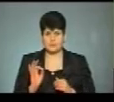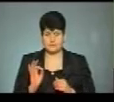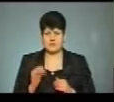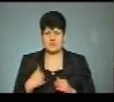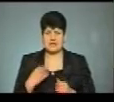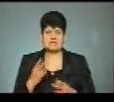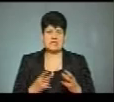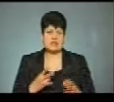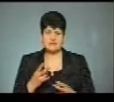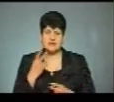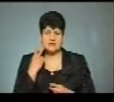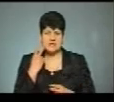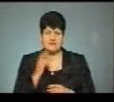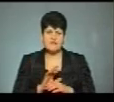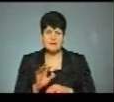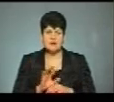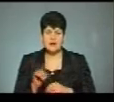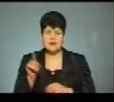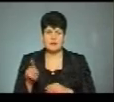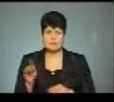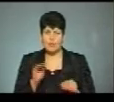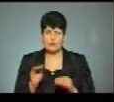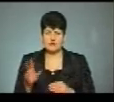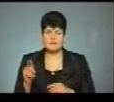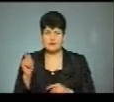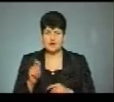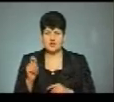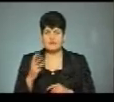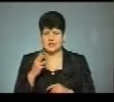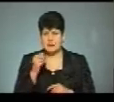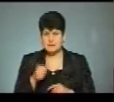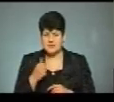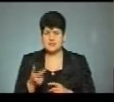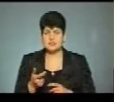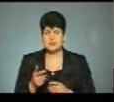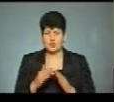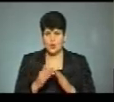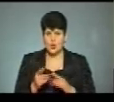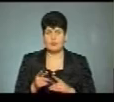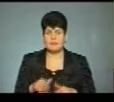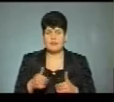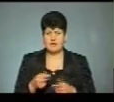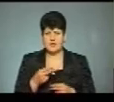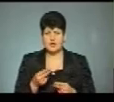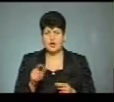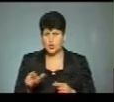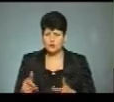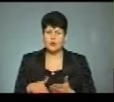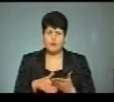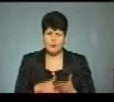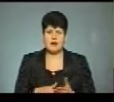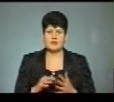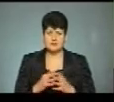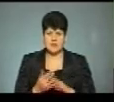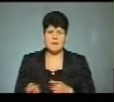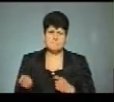невісткою весь час їм висилали туди посилки, він приїжджав через 3 місяці додому, ми давали передачі, люди допомагали з села, тож